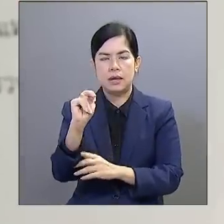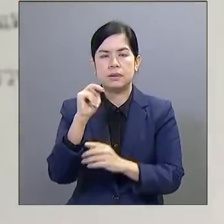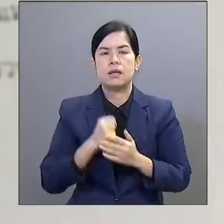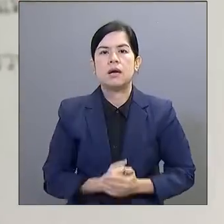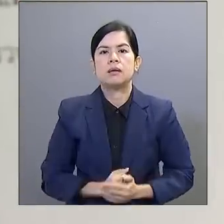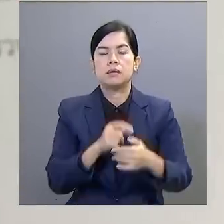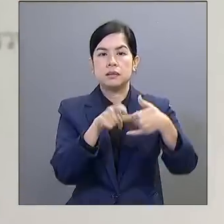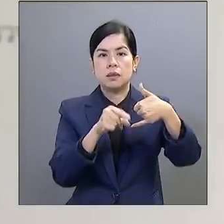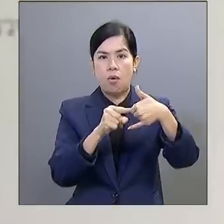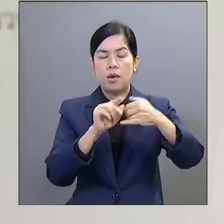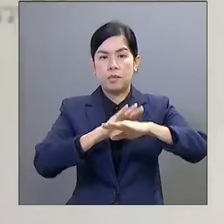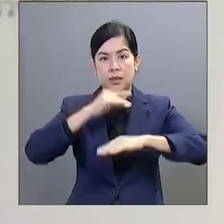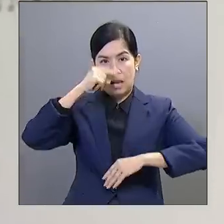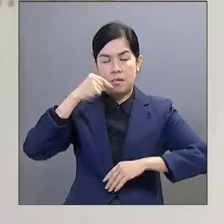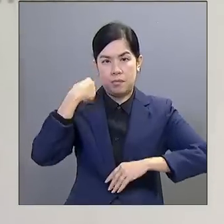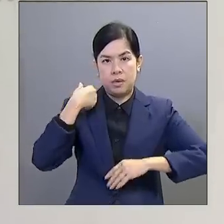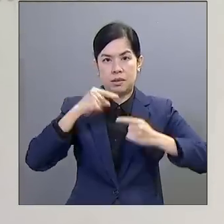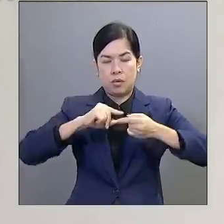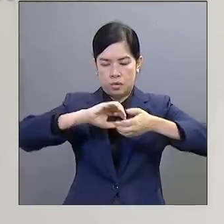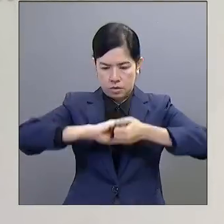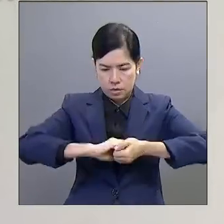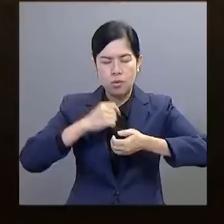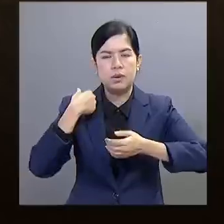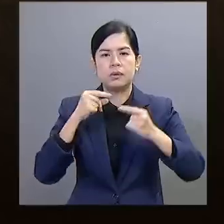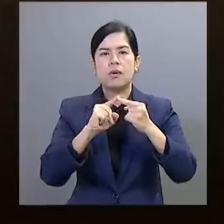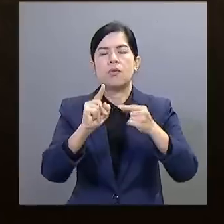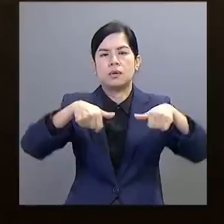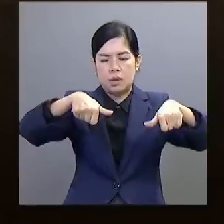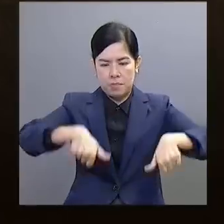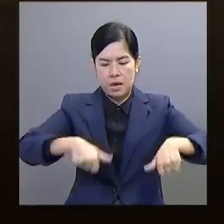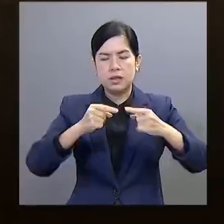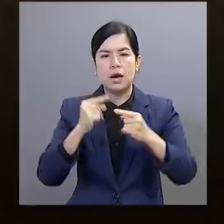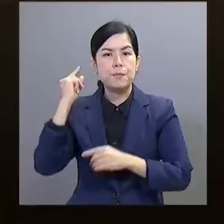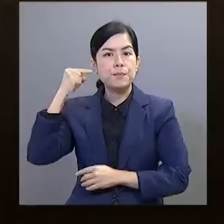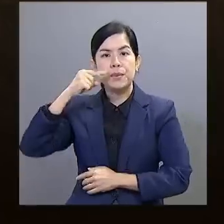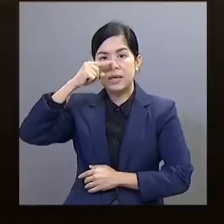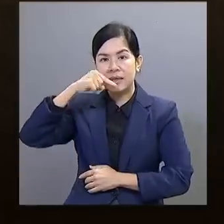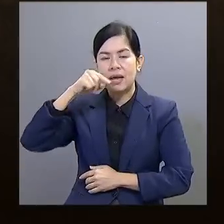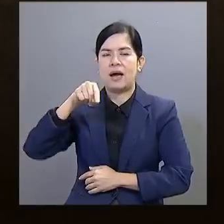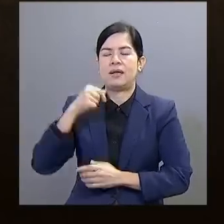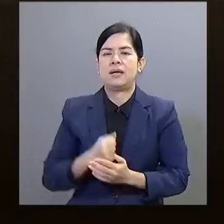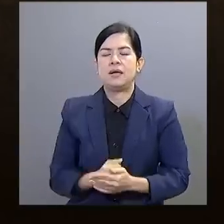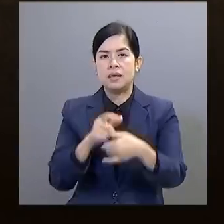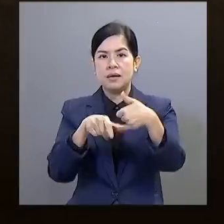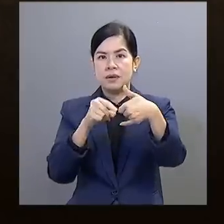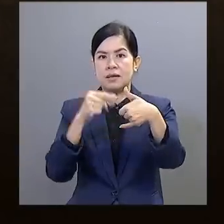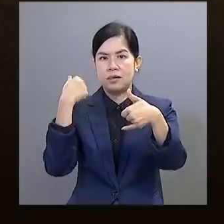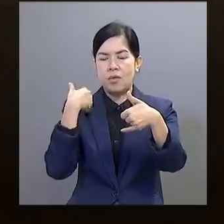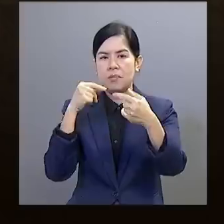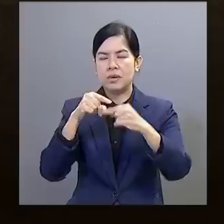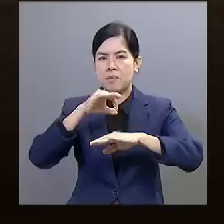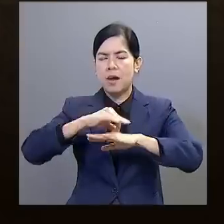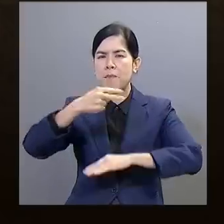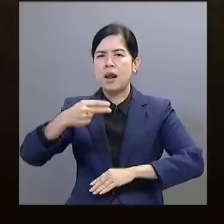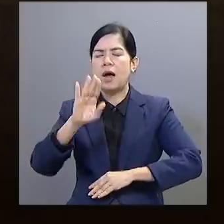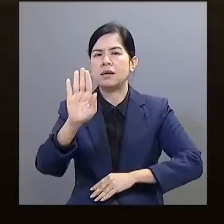ได้รับสัญชาติไทยหลังจากที่จดทะเบียนสมรสกับหญิงไทยซึ่งเป็นตำรวจหญิงค่ะมีศักดิ์เป็นหลานอดีตนายตำรวจยศชั้นนายพ